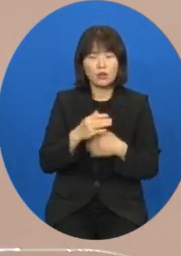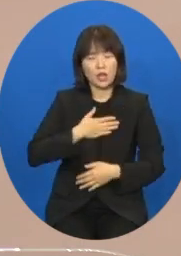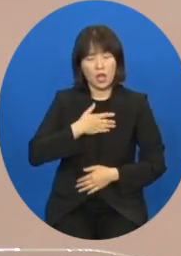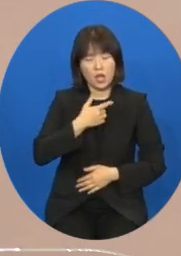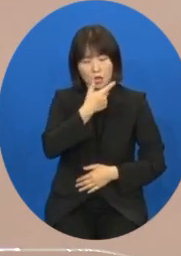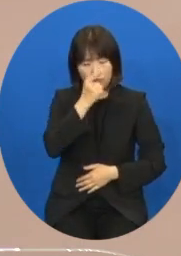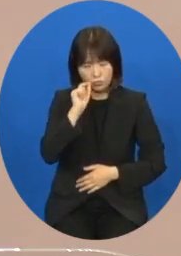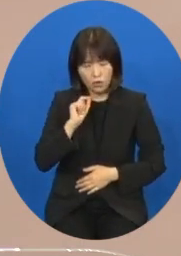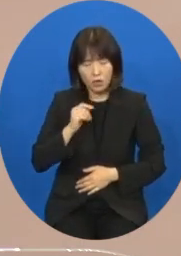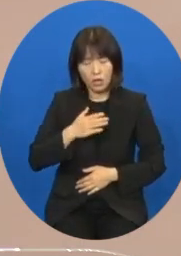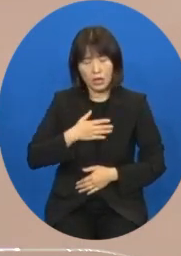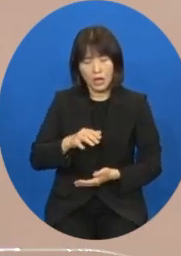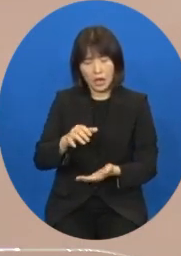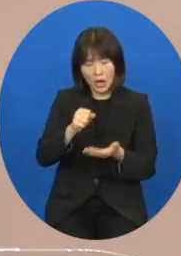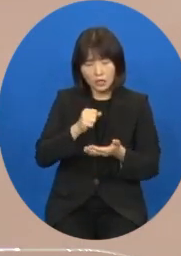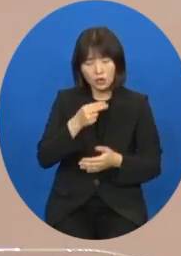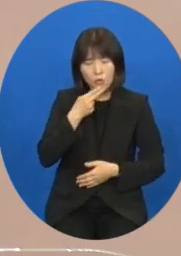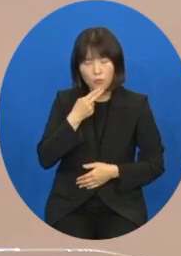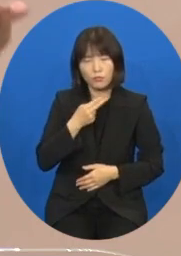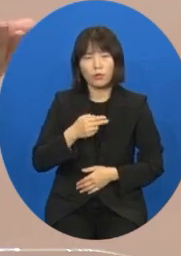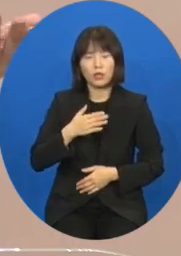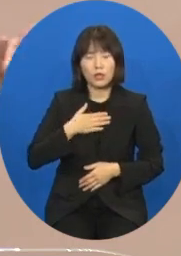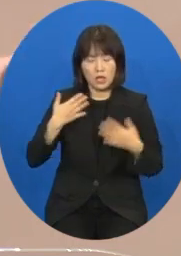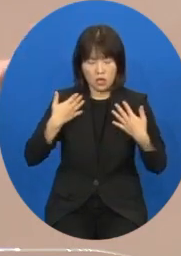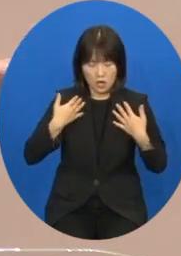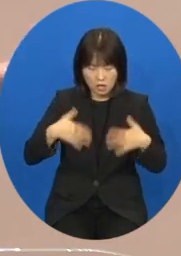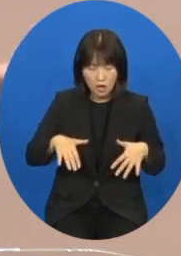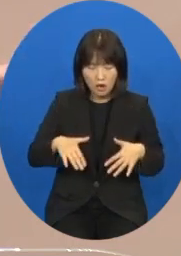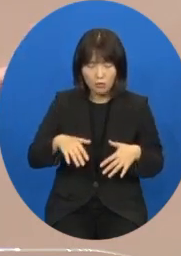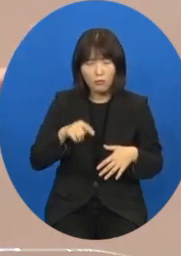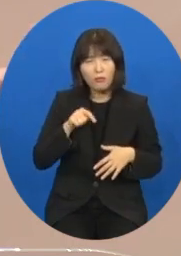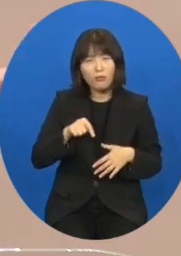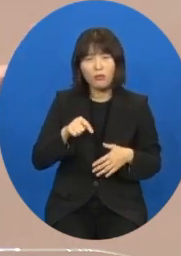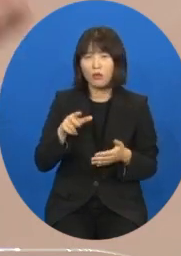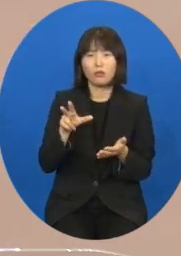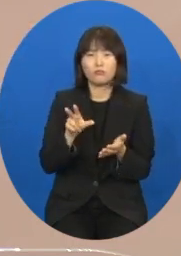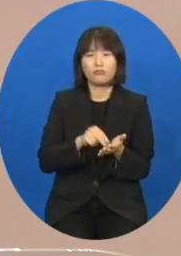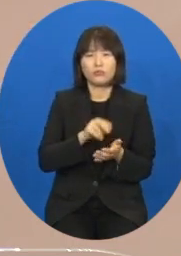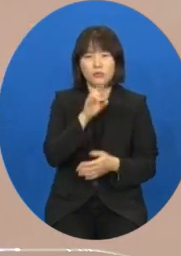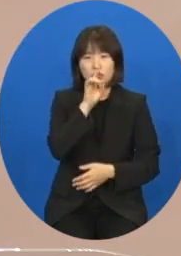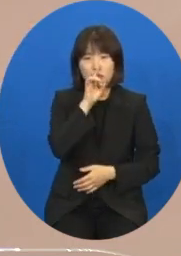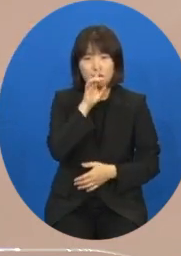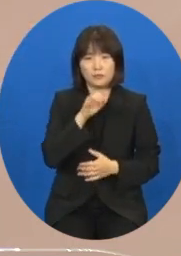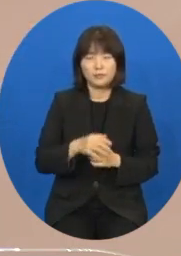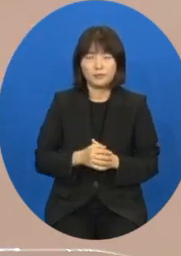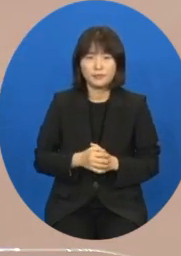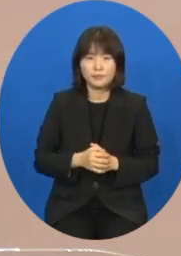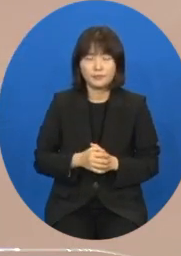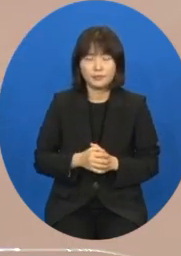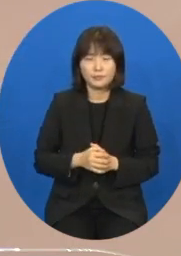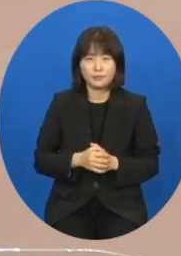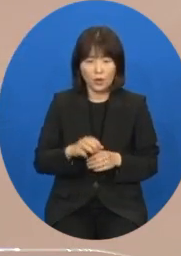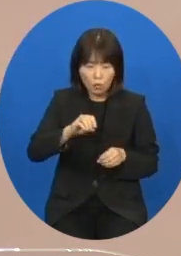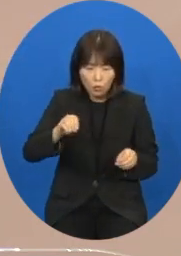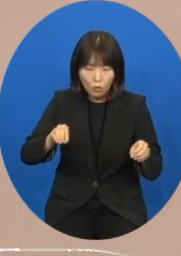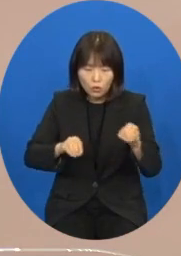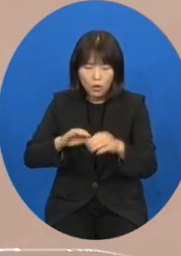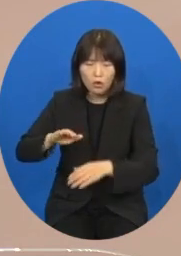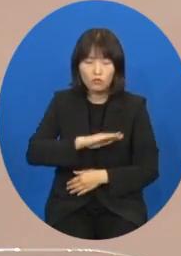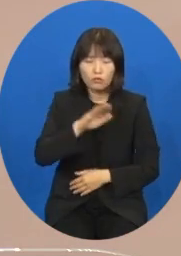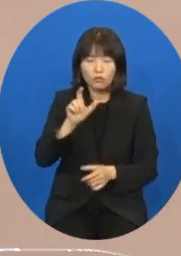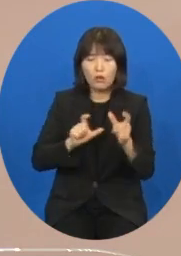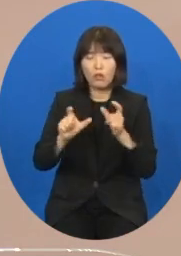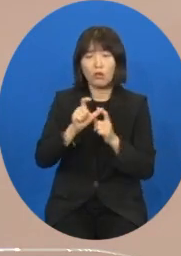내가 가진 거 없고 내가 모질하고 문제가 되지 않아요. 오히려 그게 더 우리에게